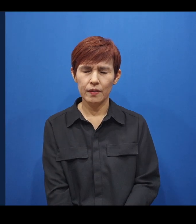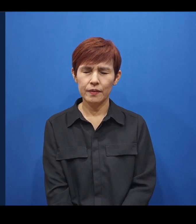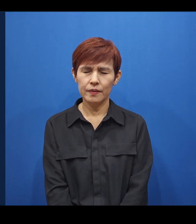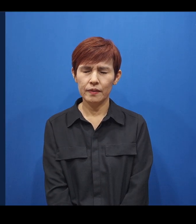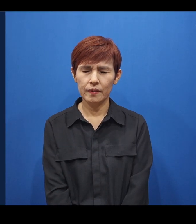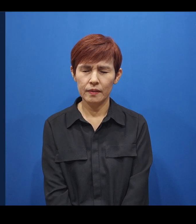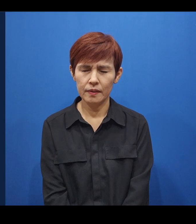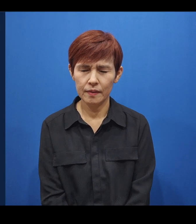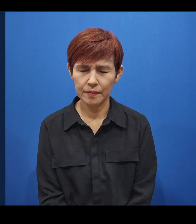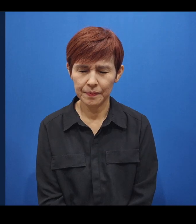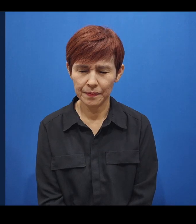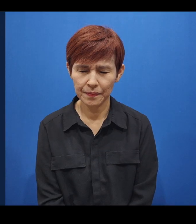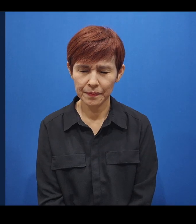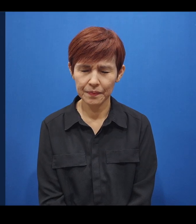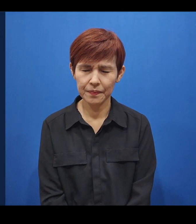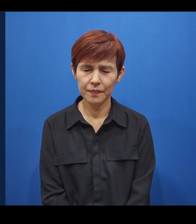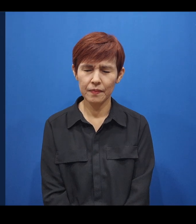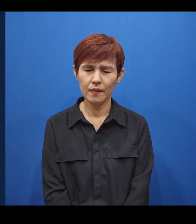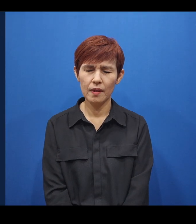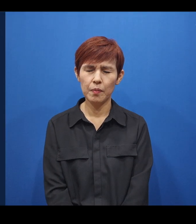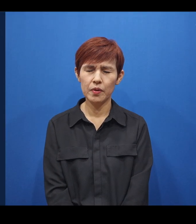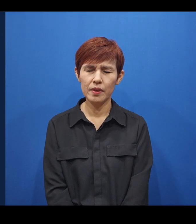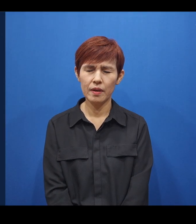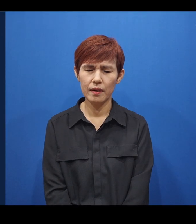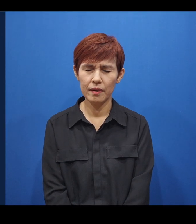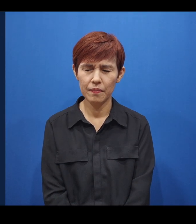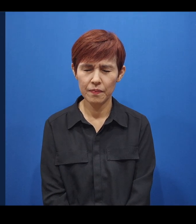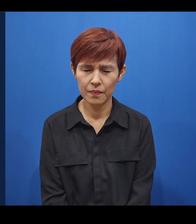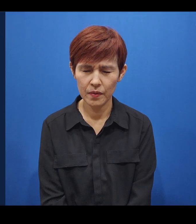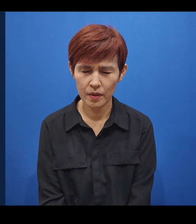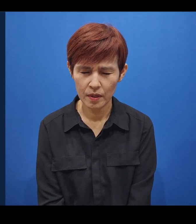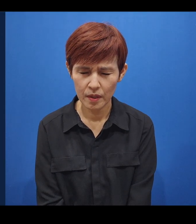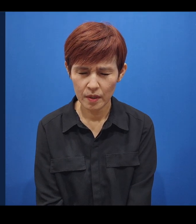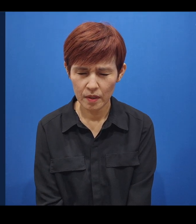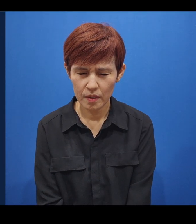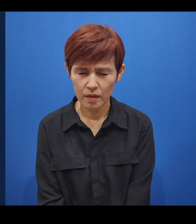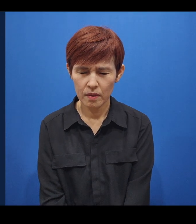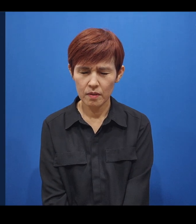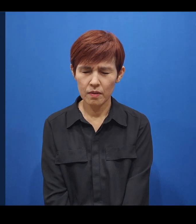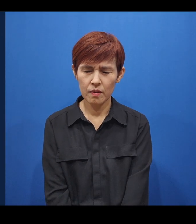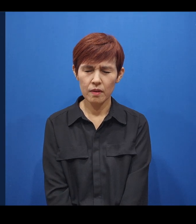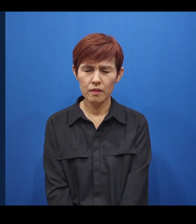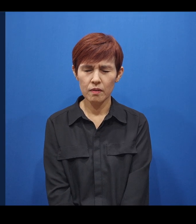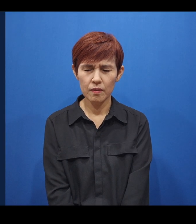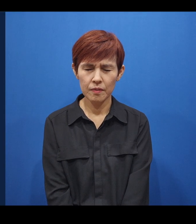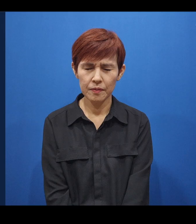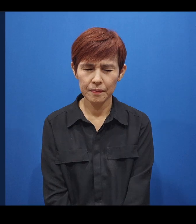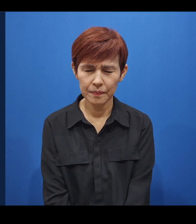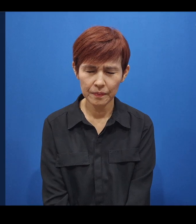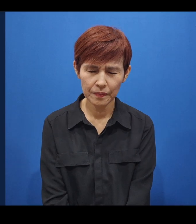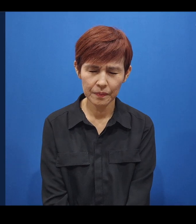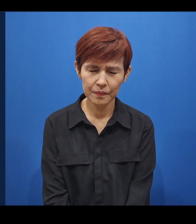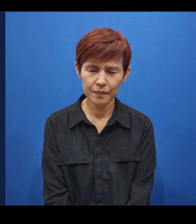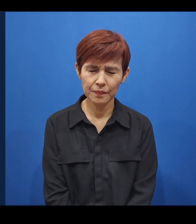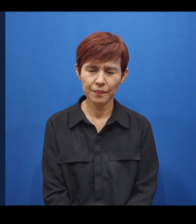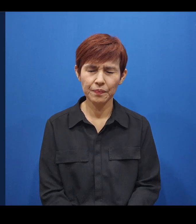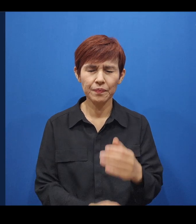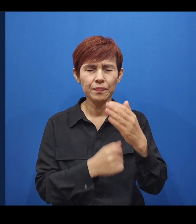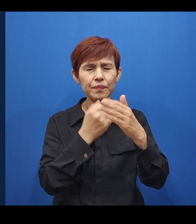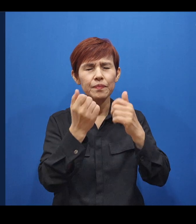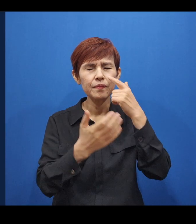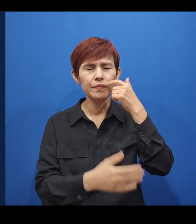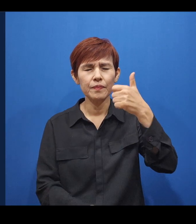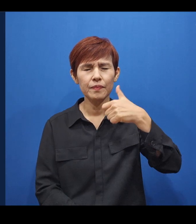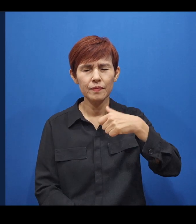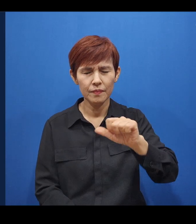사랑의 하나님 아버지, 아들을 내어주신 분의 그 사랑을 내가 알기 원합니다. 나 대신해서 십자가에